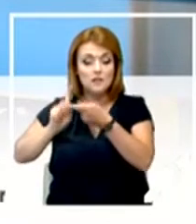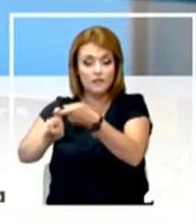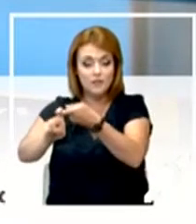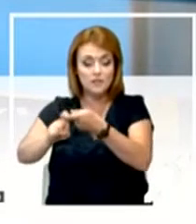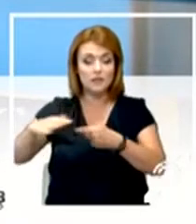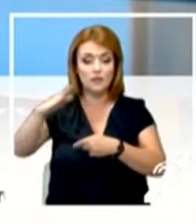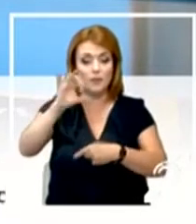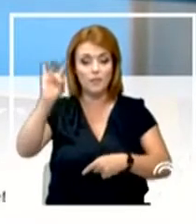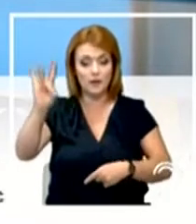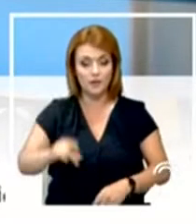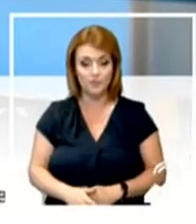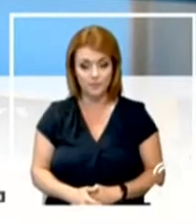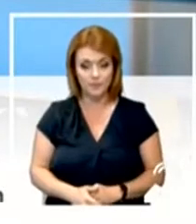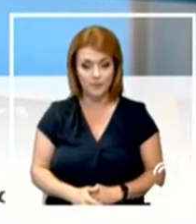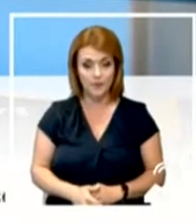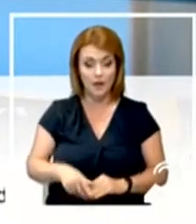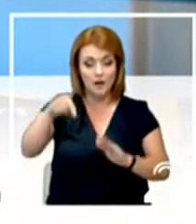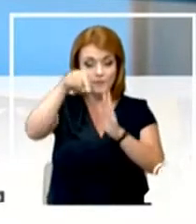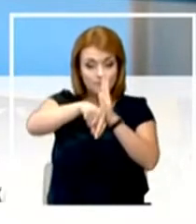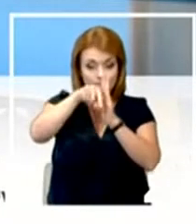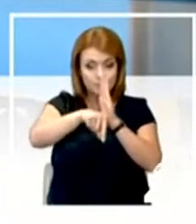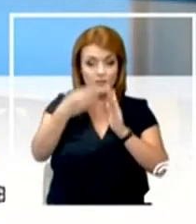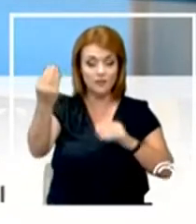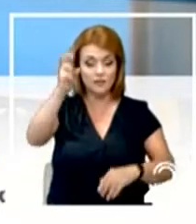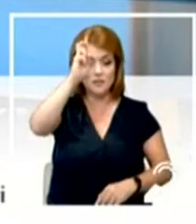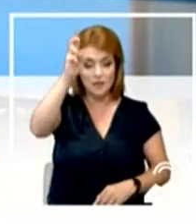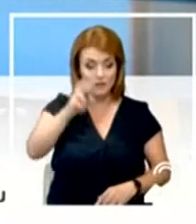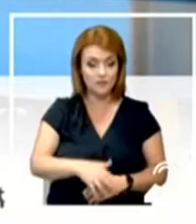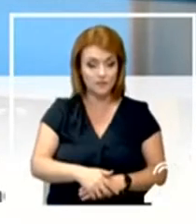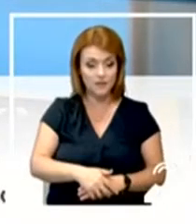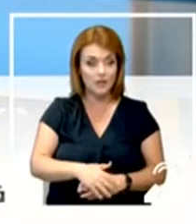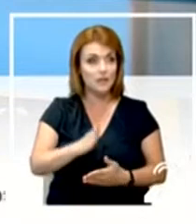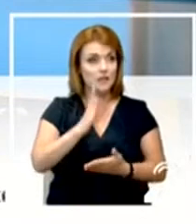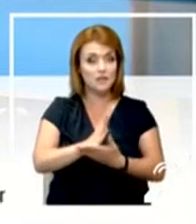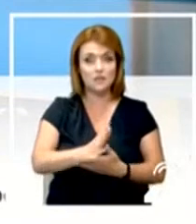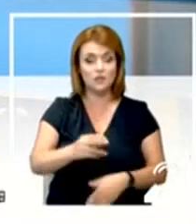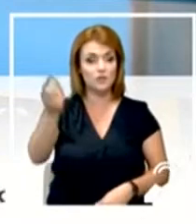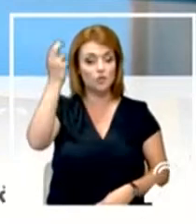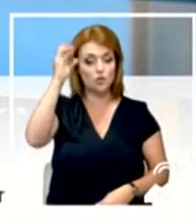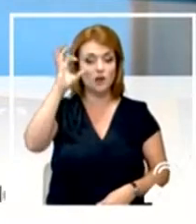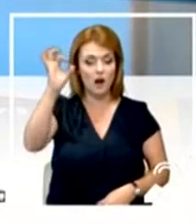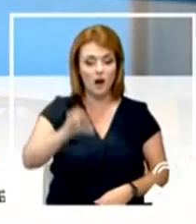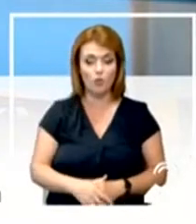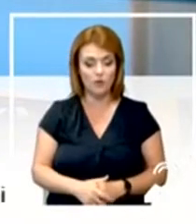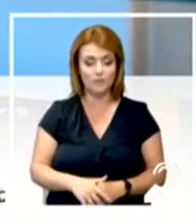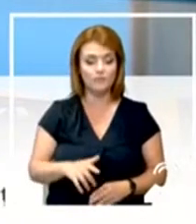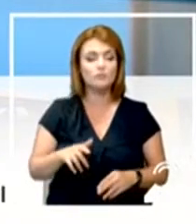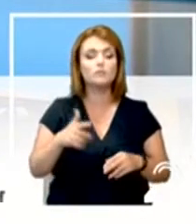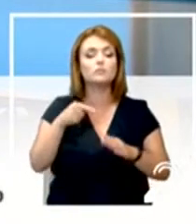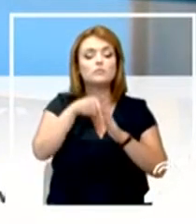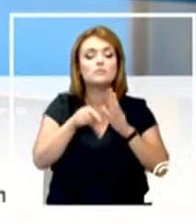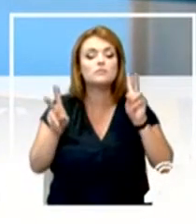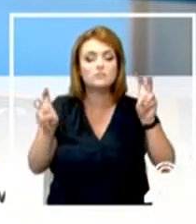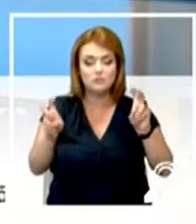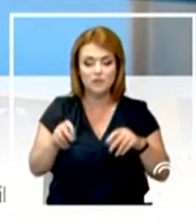separatistă din stânga Nistrului. În interiorul statului suveran există o gaură neagră, cu depozite de arme și muniții